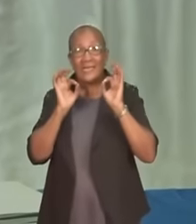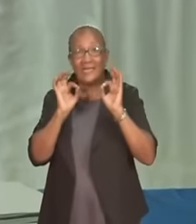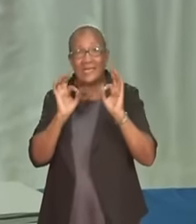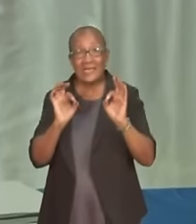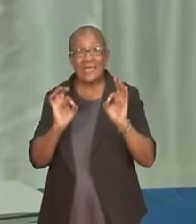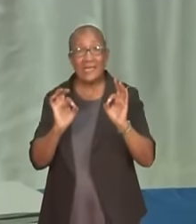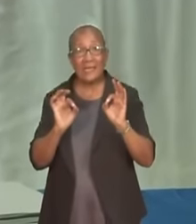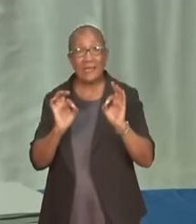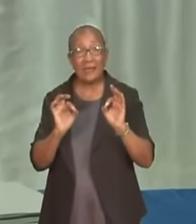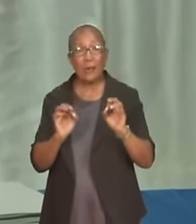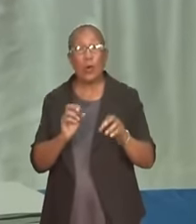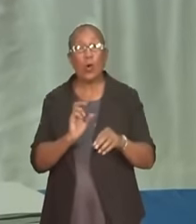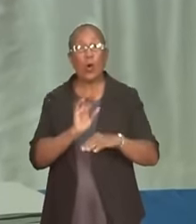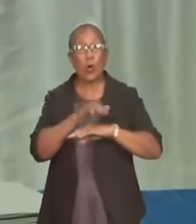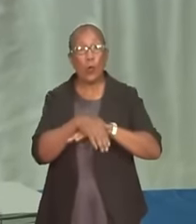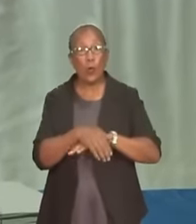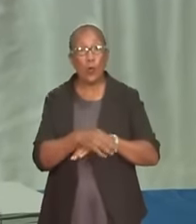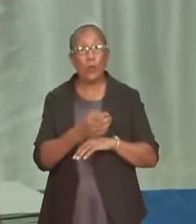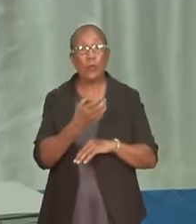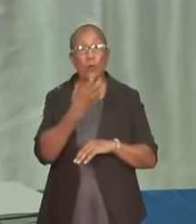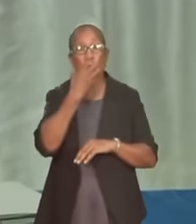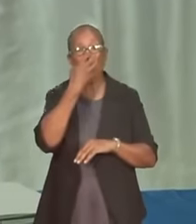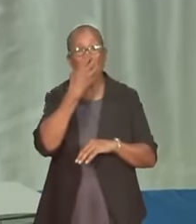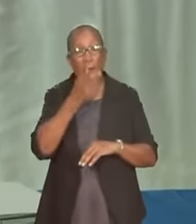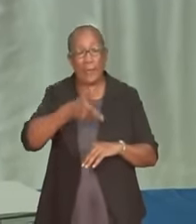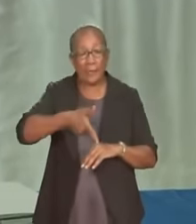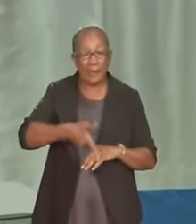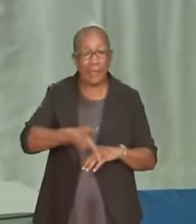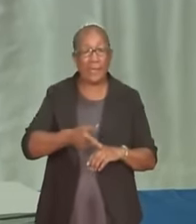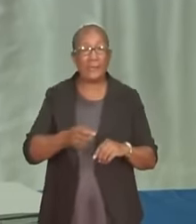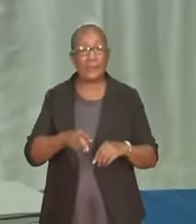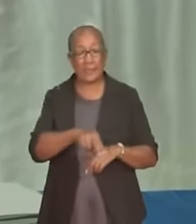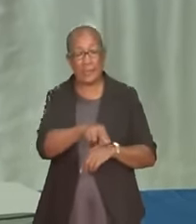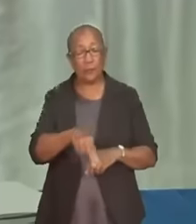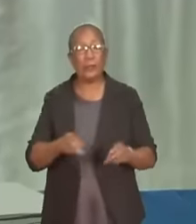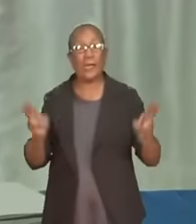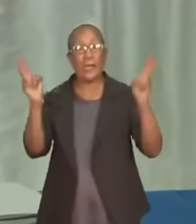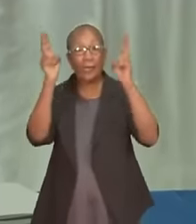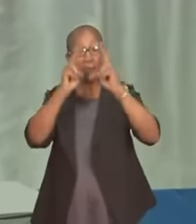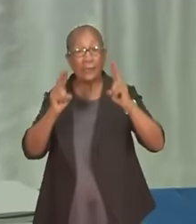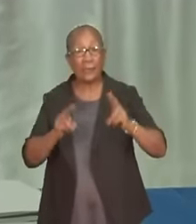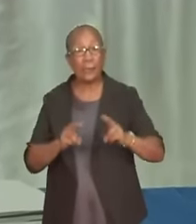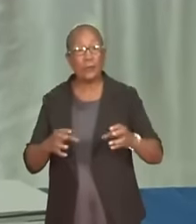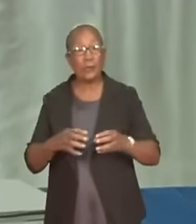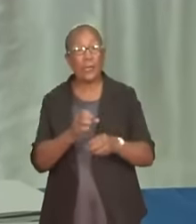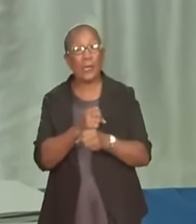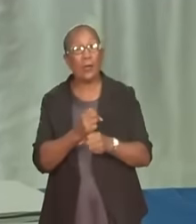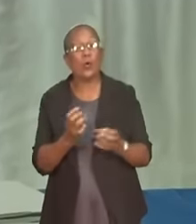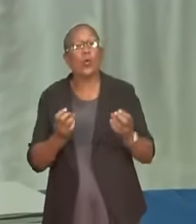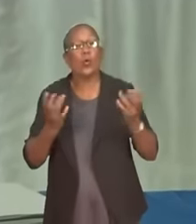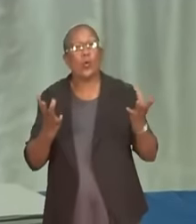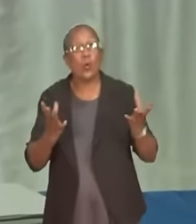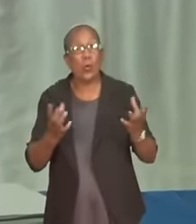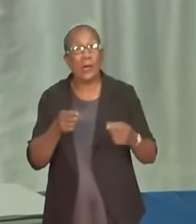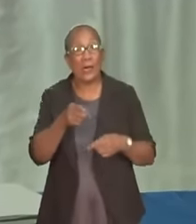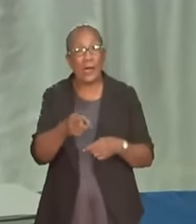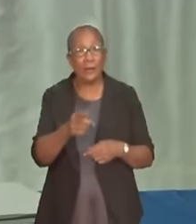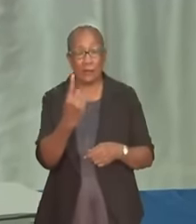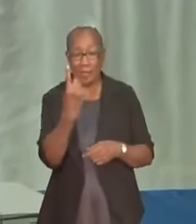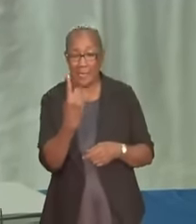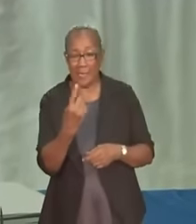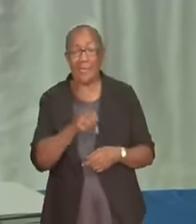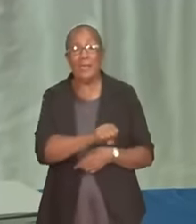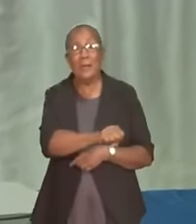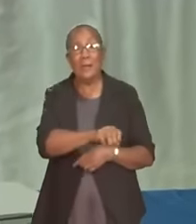gas, waar nationale en internationale deskundigen zitten, mevrouw. Hoe gaat u vanuit 1 ministerie